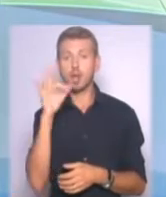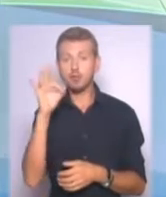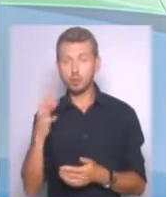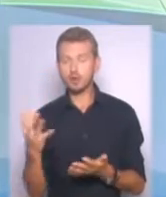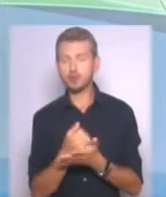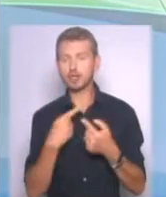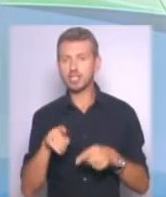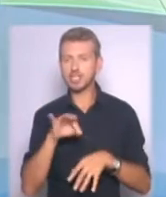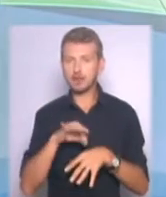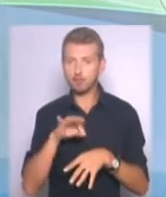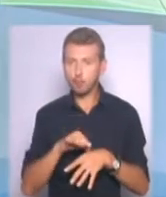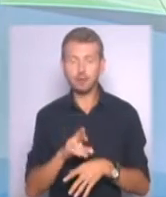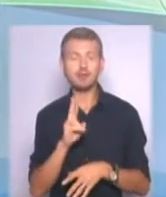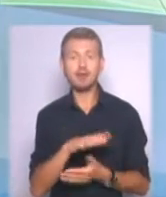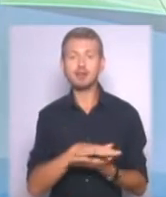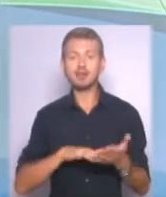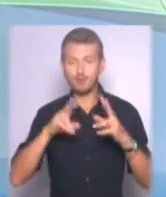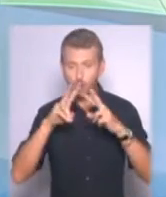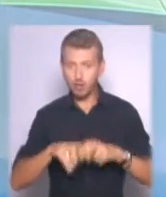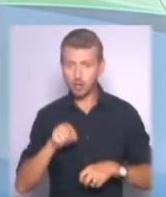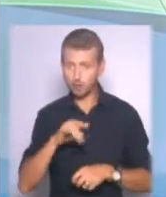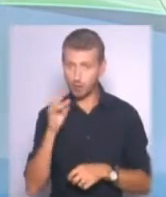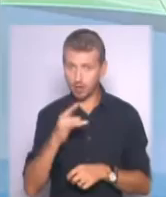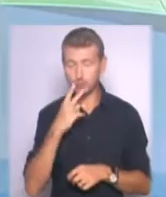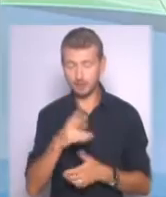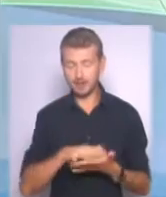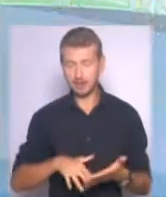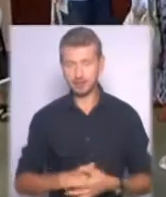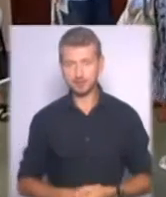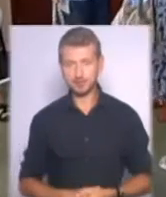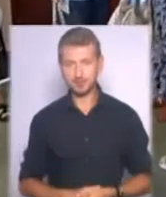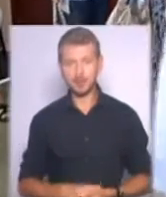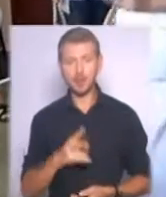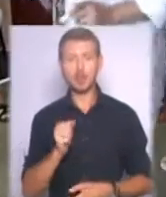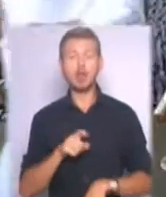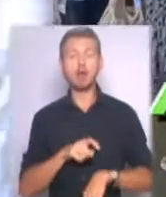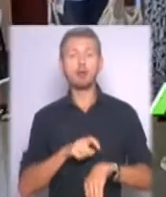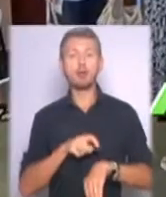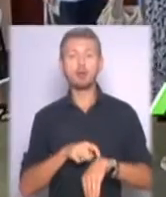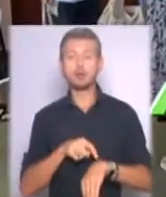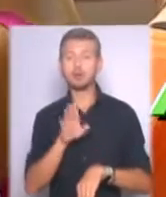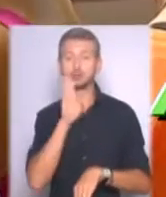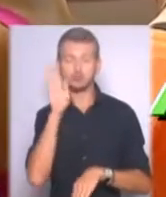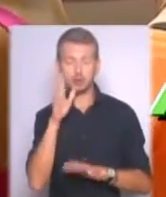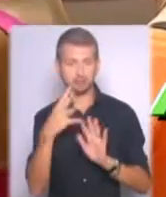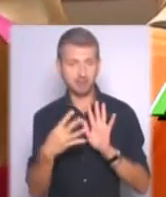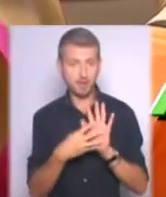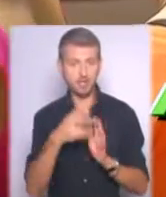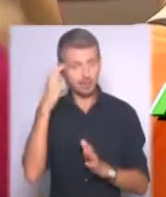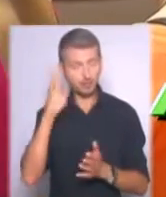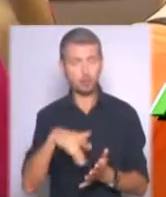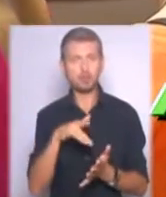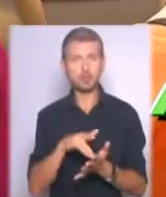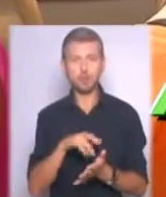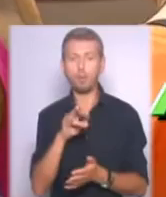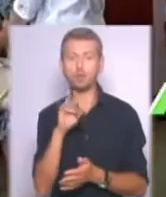інші захворювання. Як тривав огляд цього разу у нашому сюжеті? На годиннику 9 ранку, а у Київському міському онкоцентрі